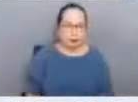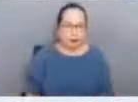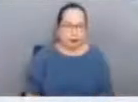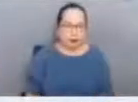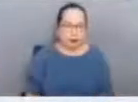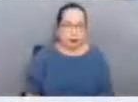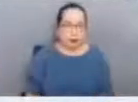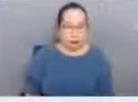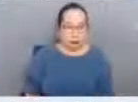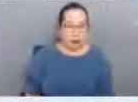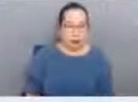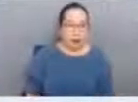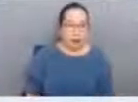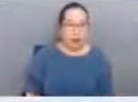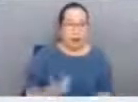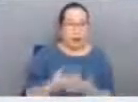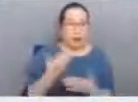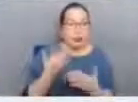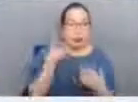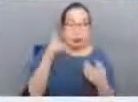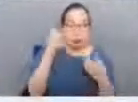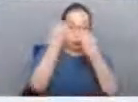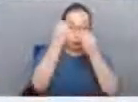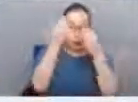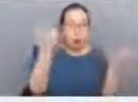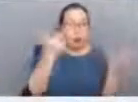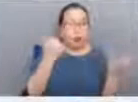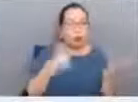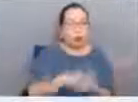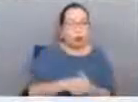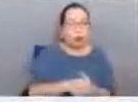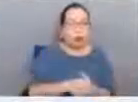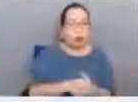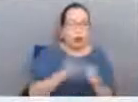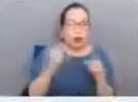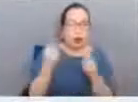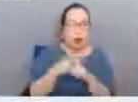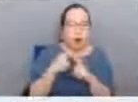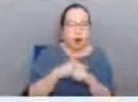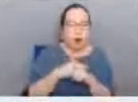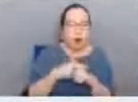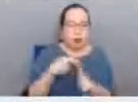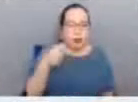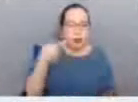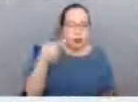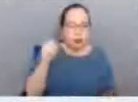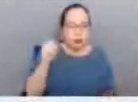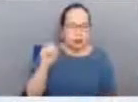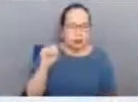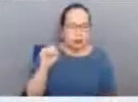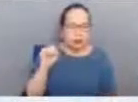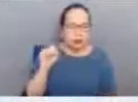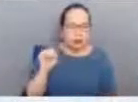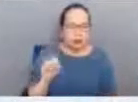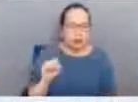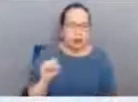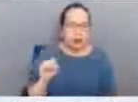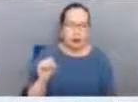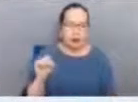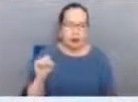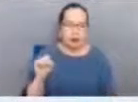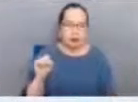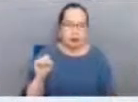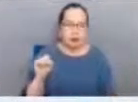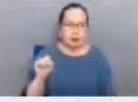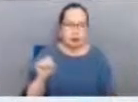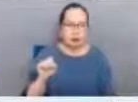Basta automatic, hindi namin i-deduct yung mga monthly amortizations yung utang sa GSIS. So,